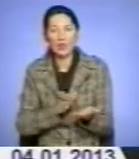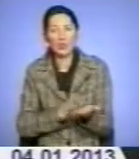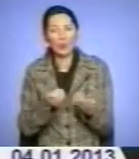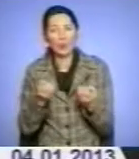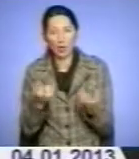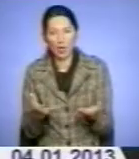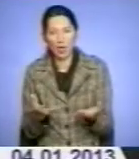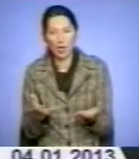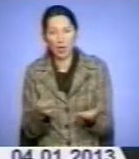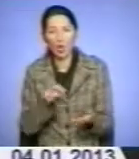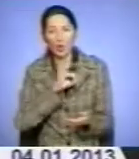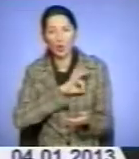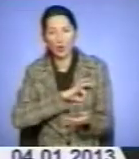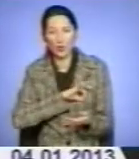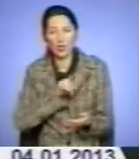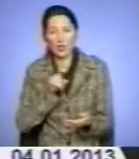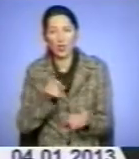у користуванні,